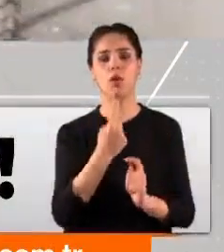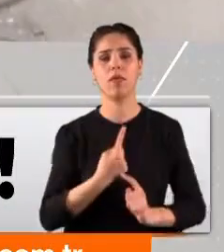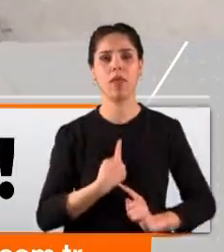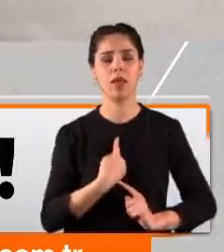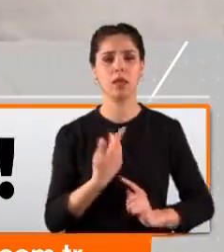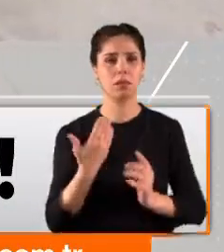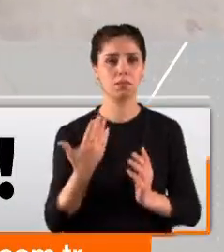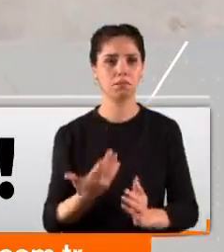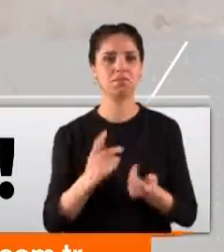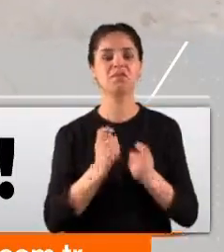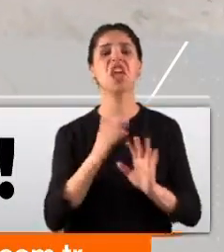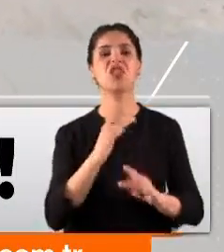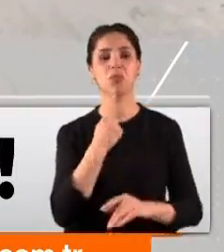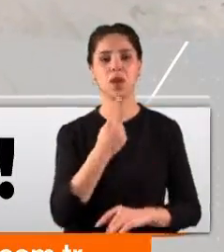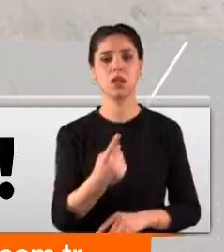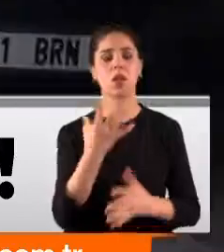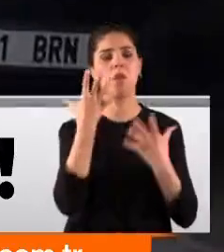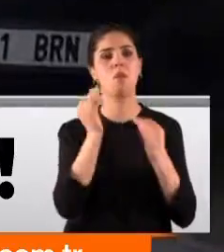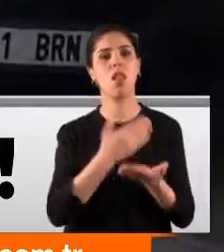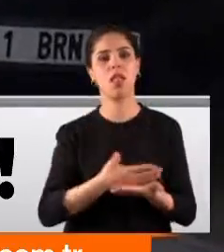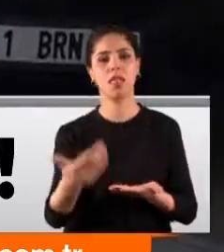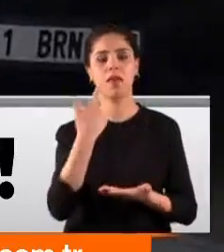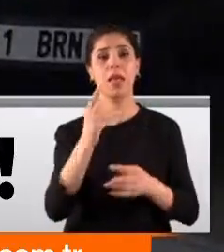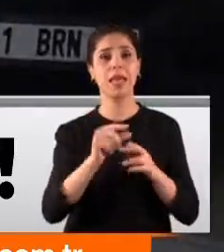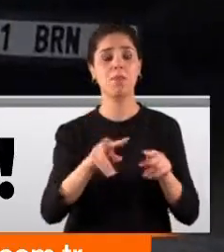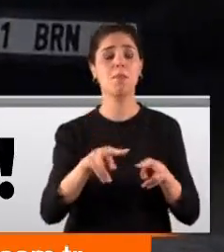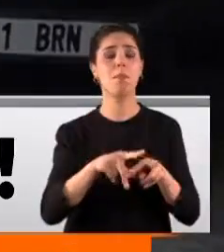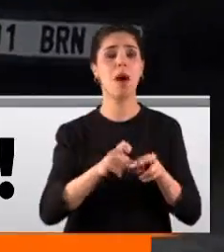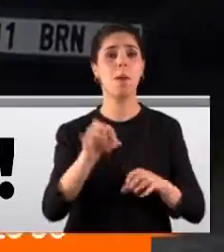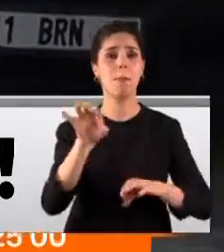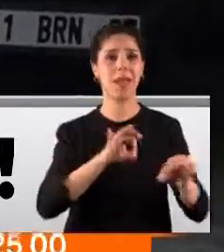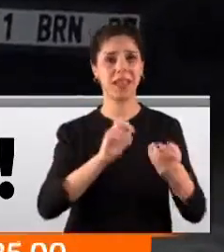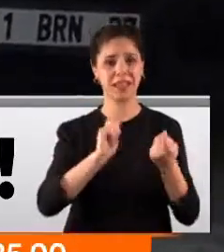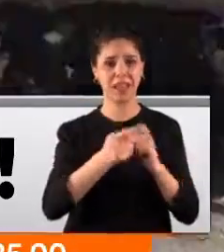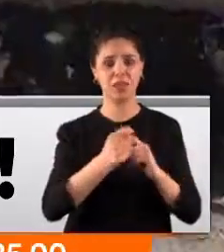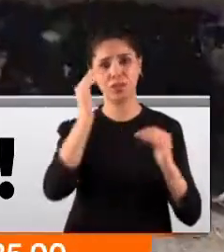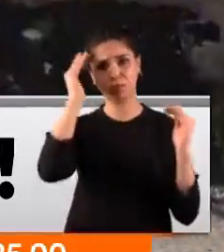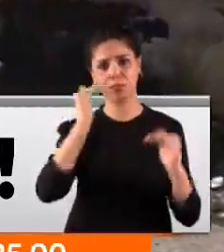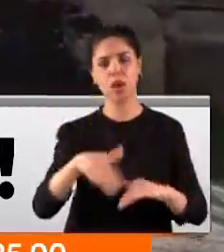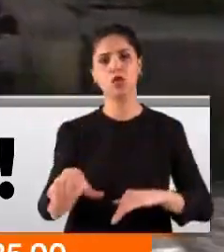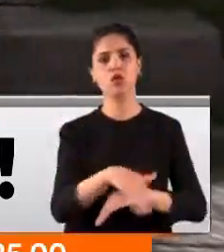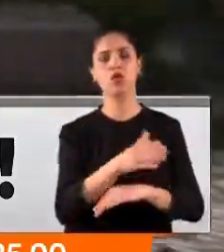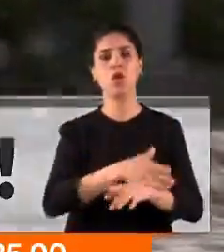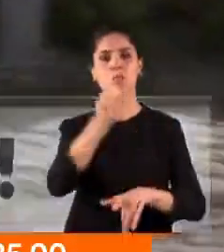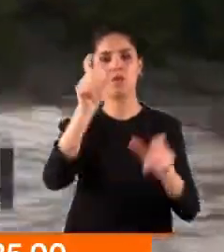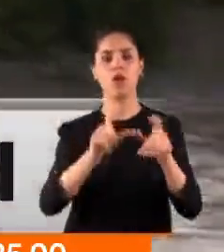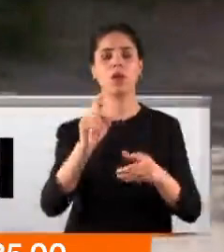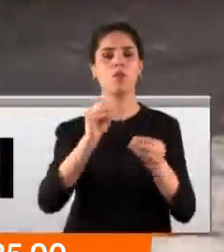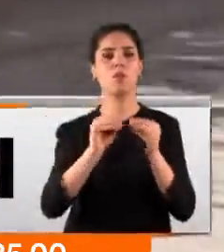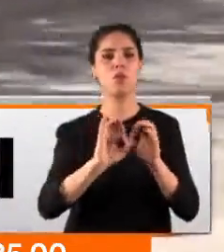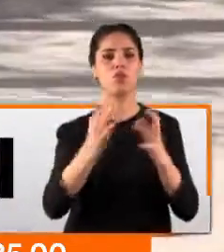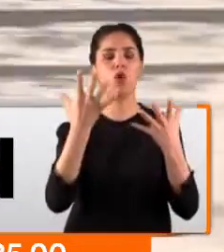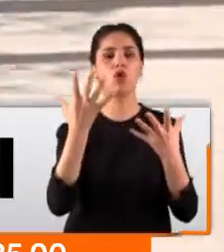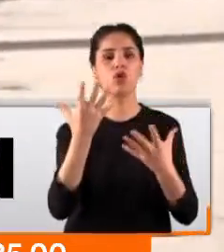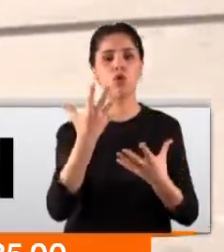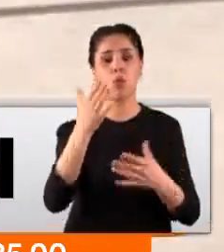belediyede. Değişmez dediler, yani böyle gider dediler. İmar planı değişikliğiyle mağdur olan sokak sakinleri yanlışın bir an evvel düzeltilmesini ve